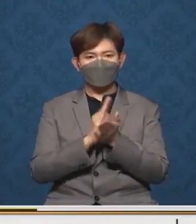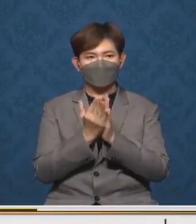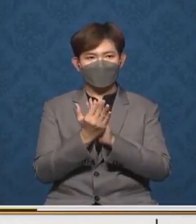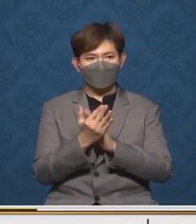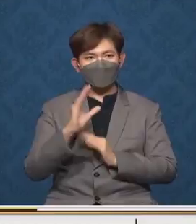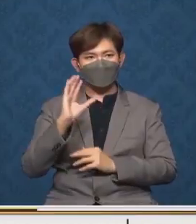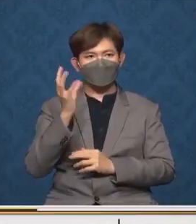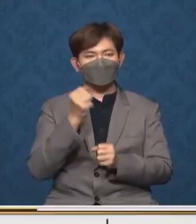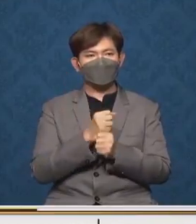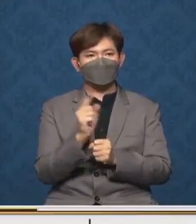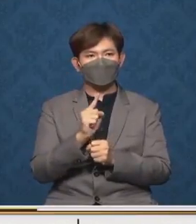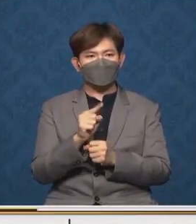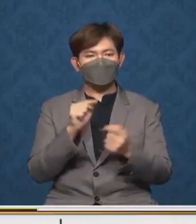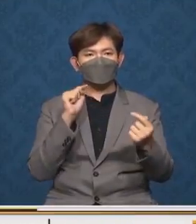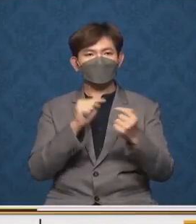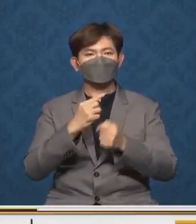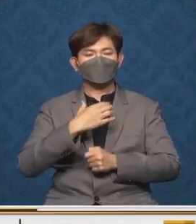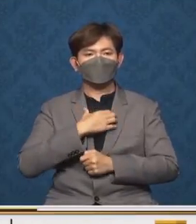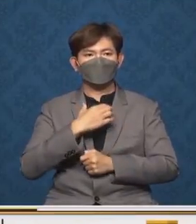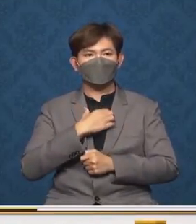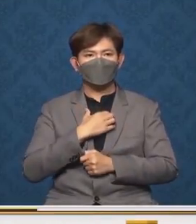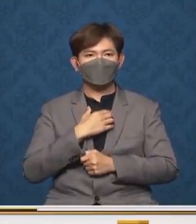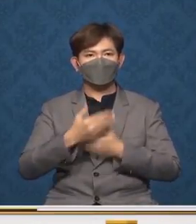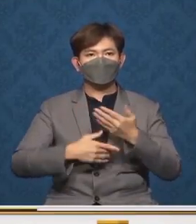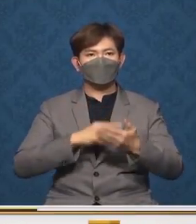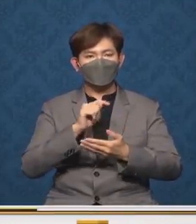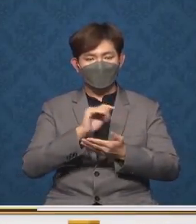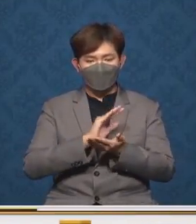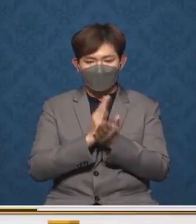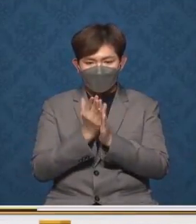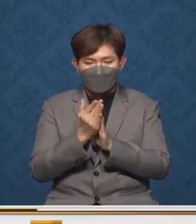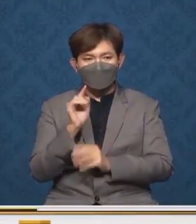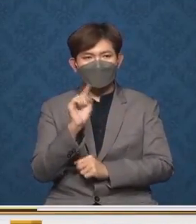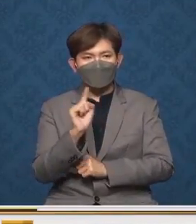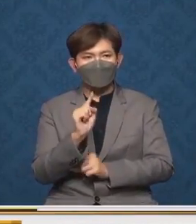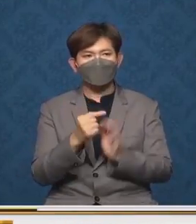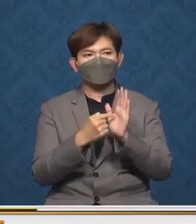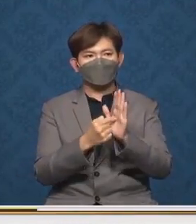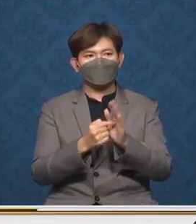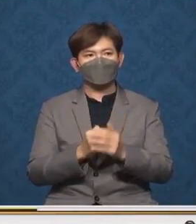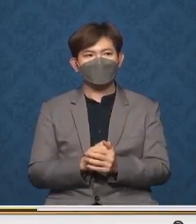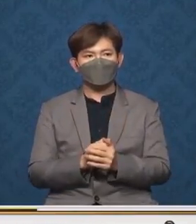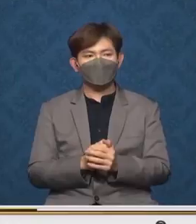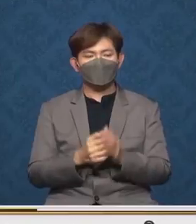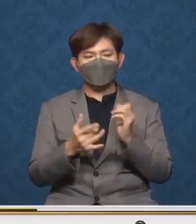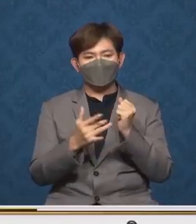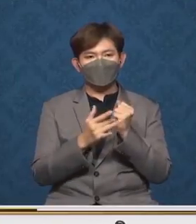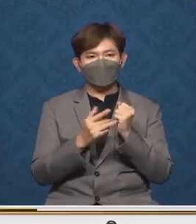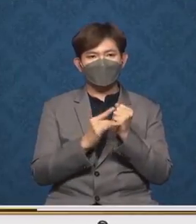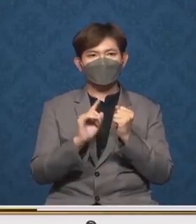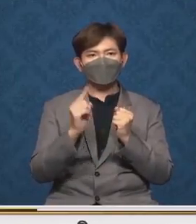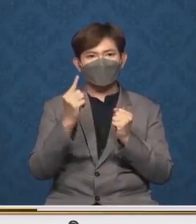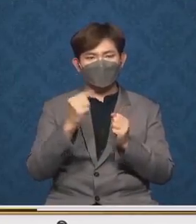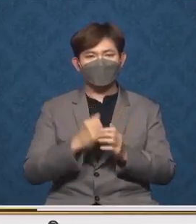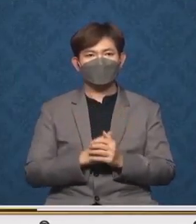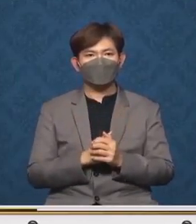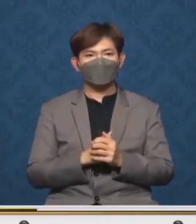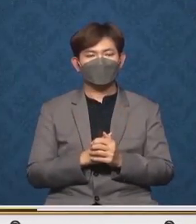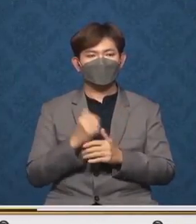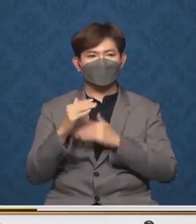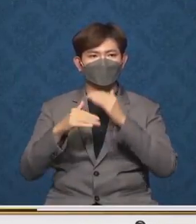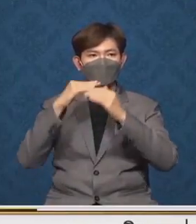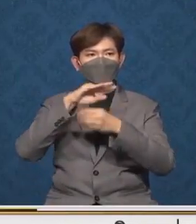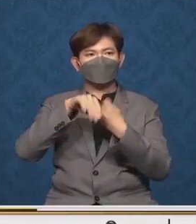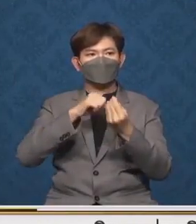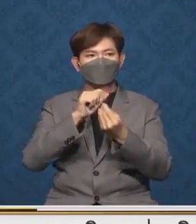ทโลกเพื่อตอบสนองต่อความต้องการของตลาดที่เปลี่ยนแปลงไปเช่นศูนย์กลางด้านดิจิทัลในภูมิภาคการเติบโตของเศร